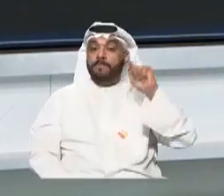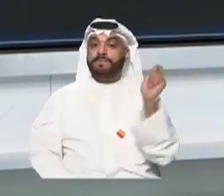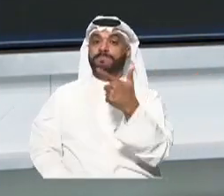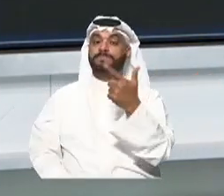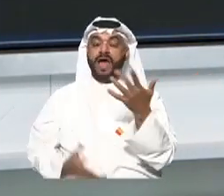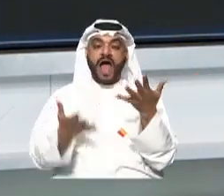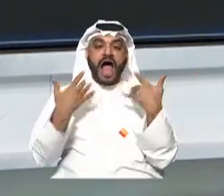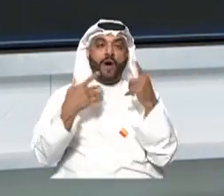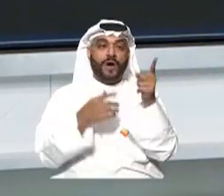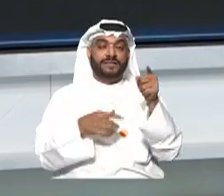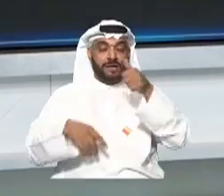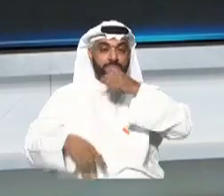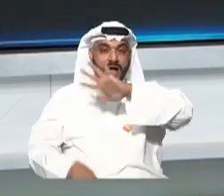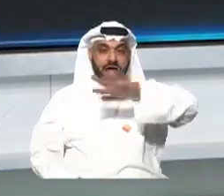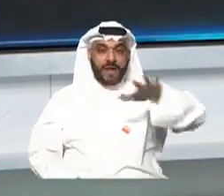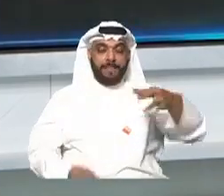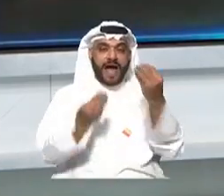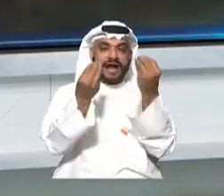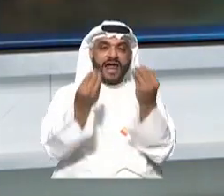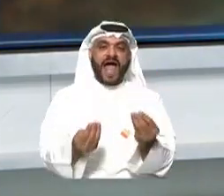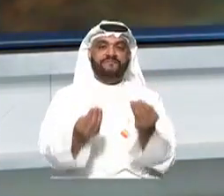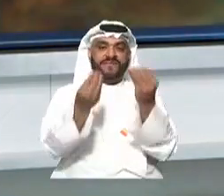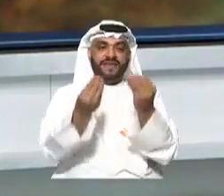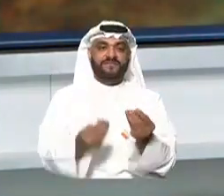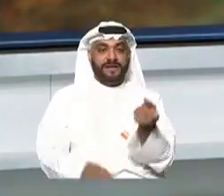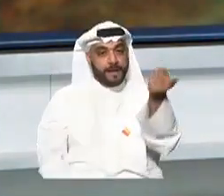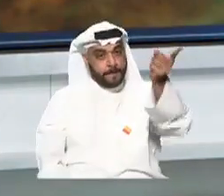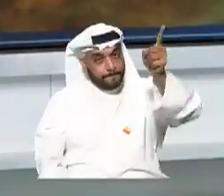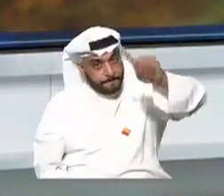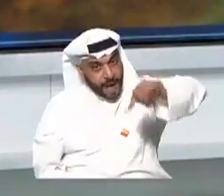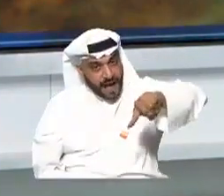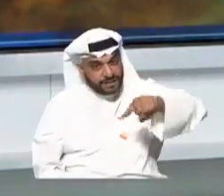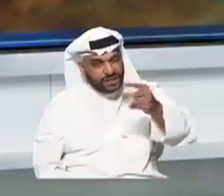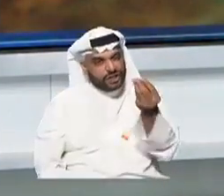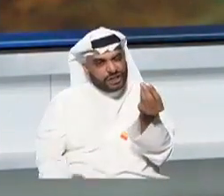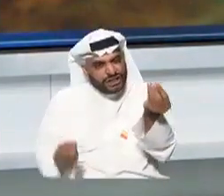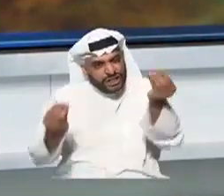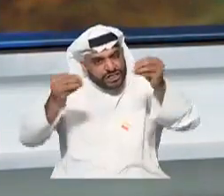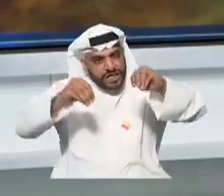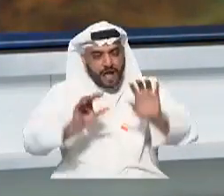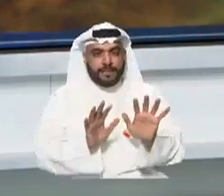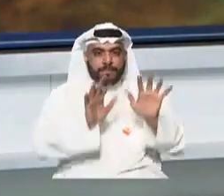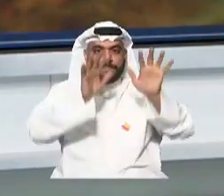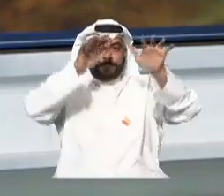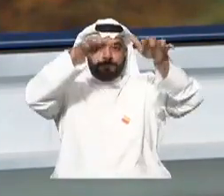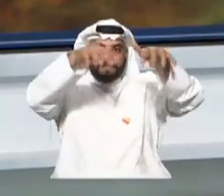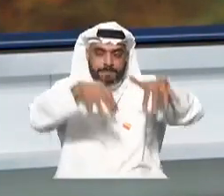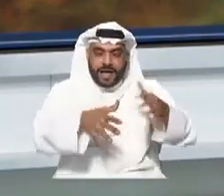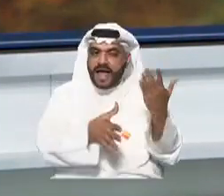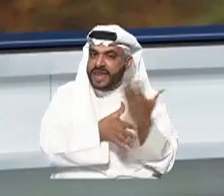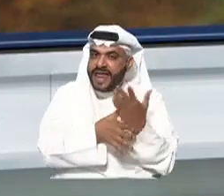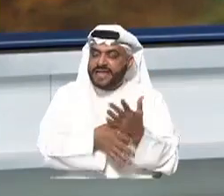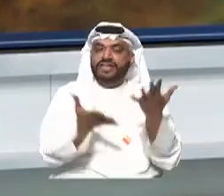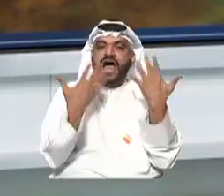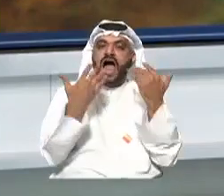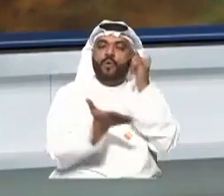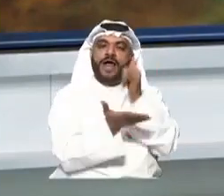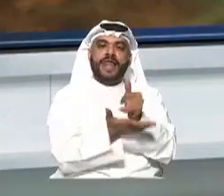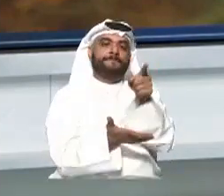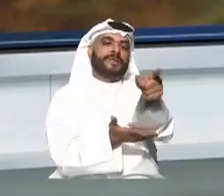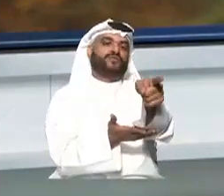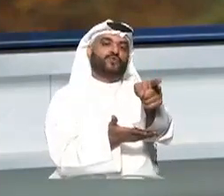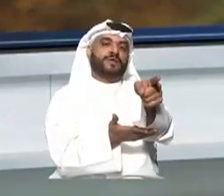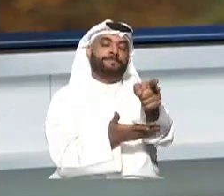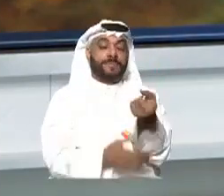مئوية، والبحر اليوم خفيف إلى معتدل الموج لكن باكر، ارتفاع ملحوظ في الأمواج نتيجة سرعة الرياح ونشاطها على فترات. سرعة الرياح باكر